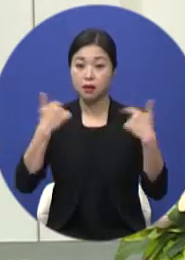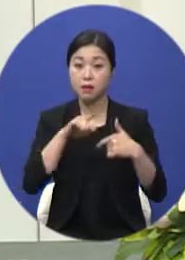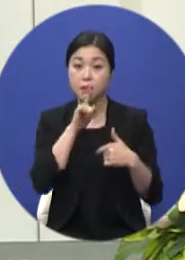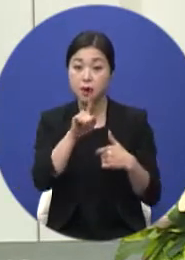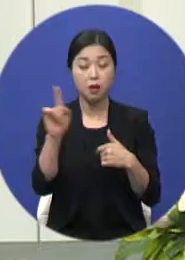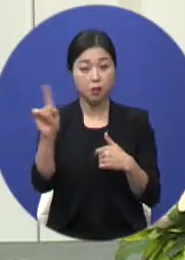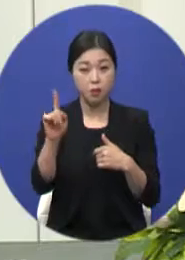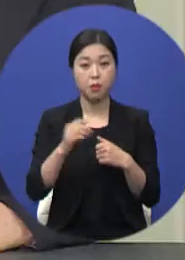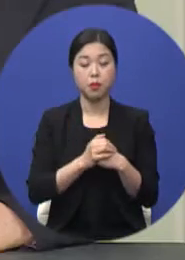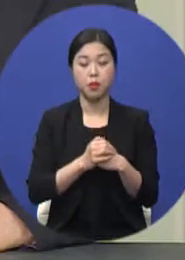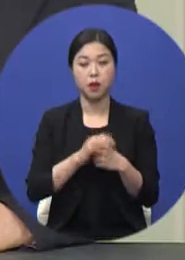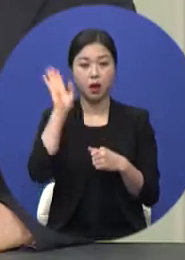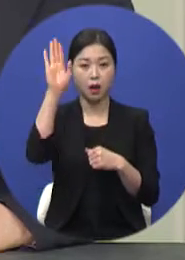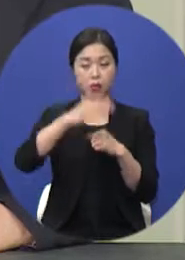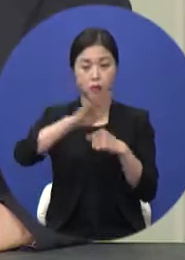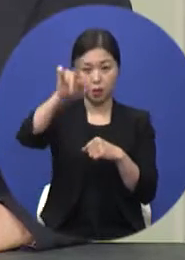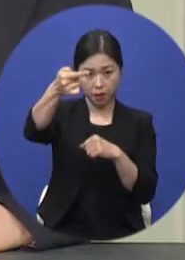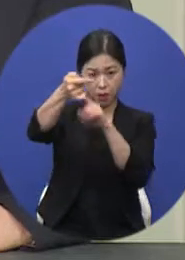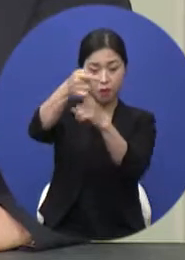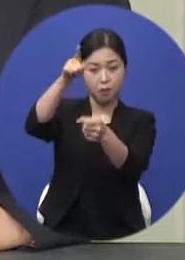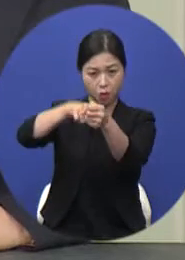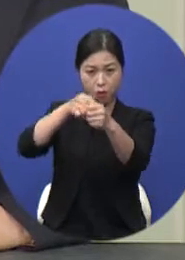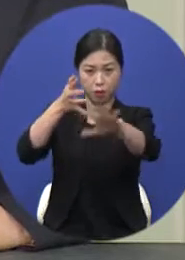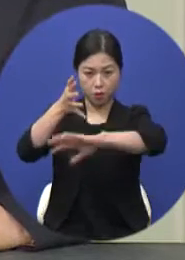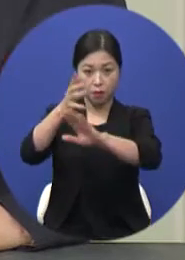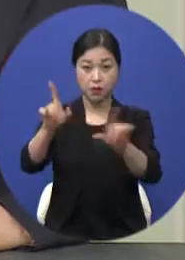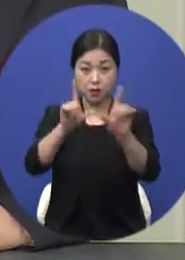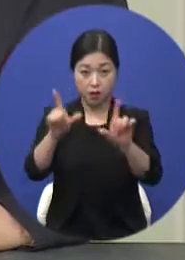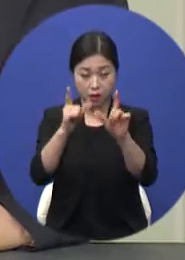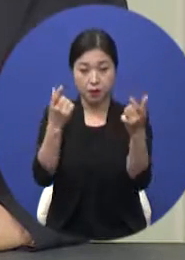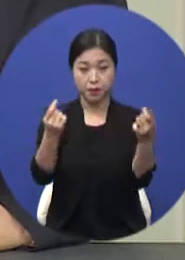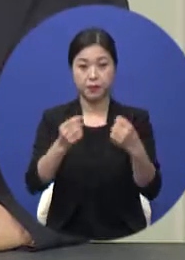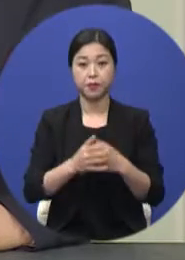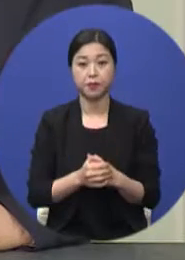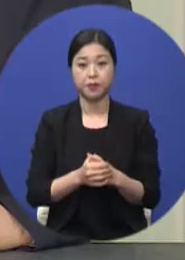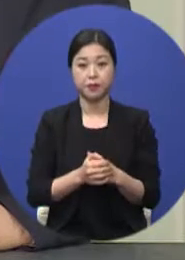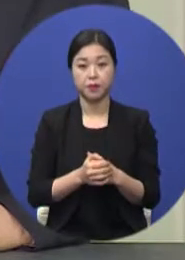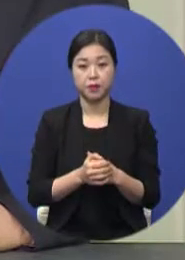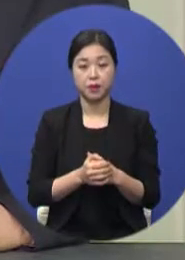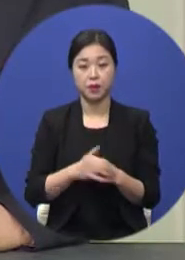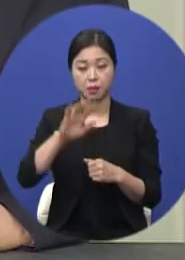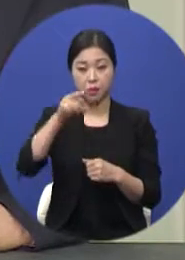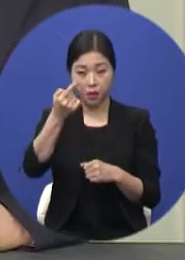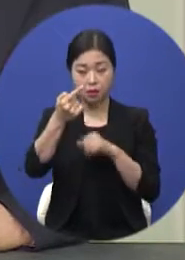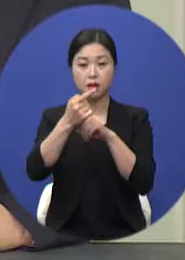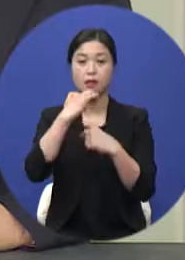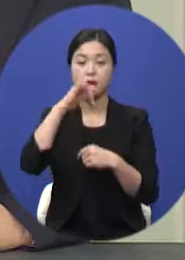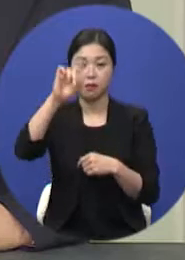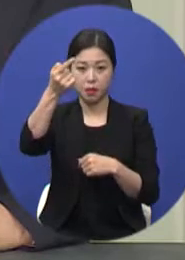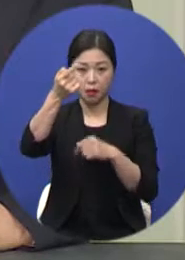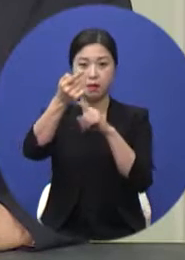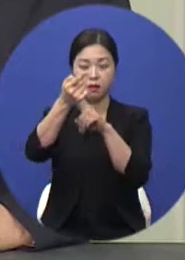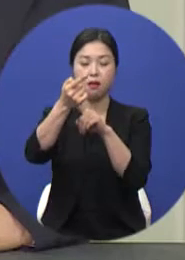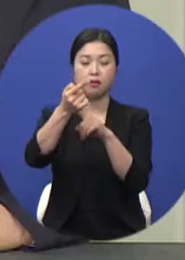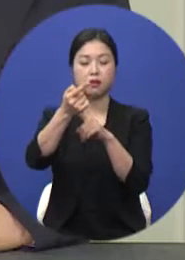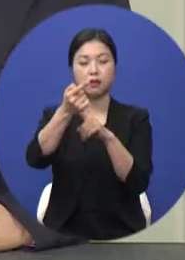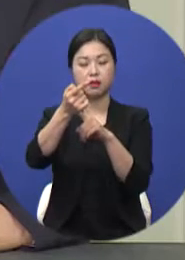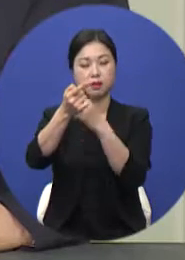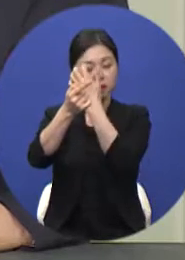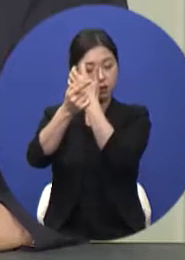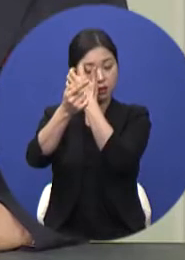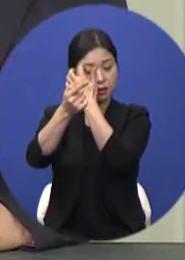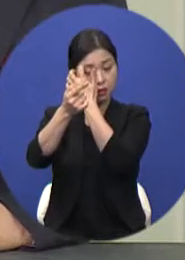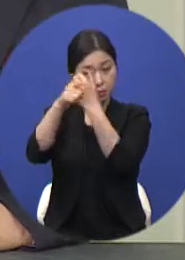100세 소녀시대를 예. 이제 앞으로 가기 때문에 100세 소녀시대를 100세 소녀시대. 예, 위해서 여성들이 이제 중년의 여성들이